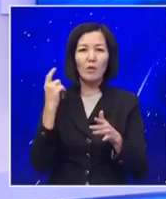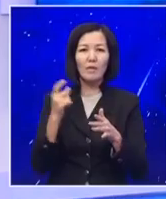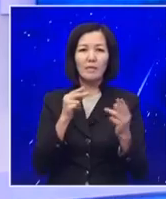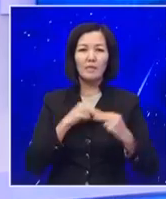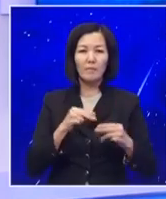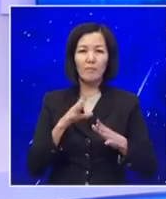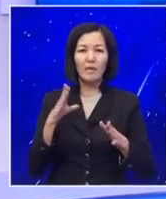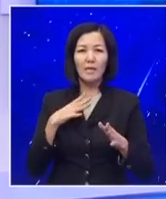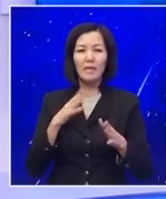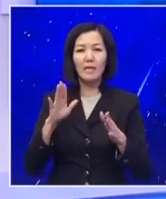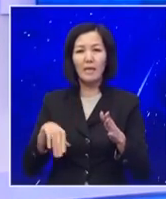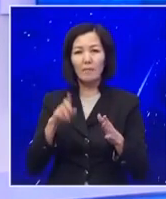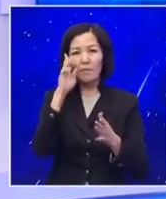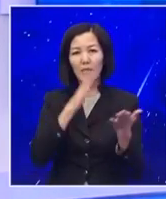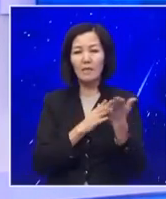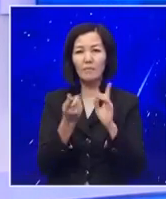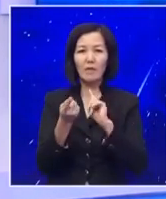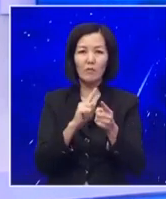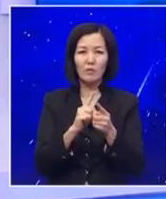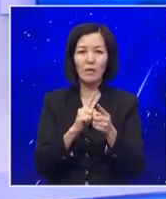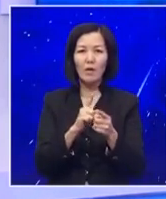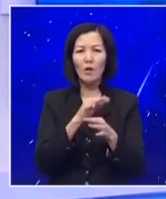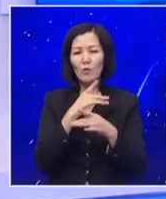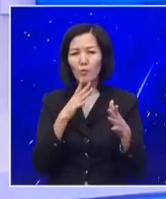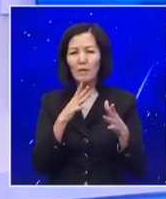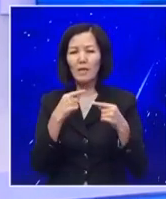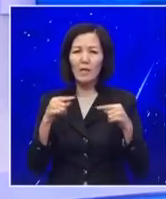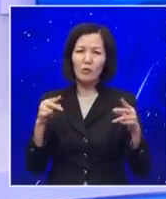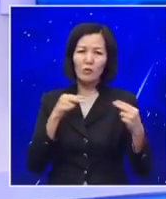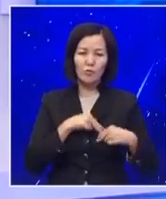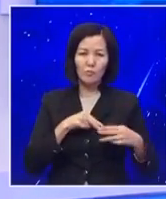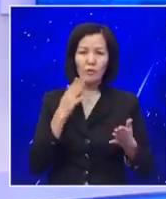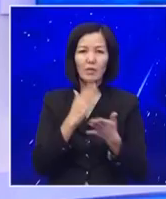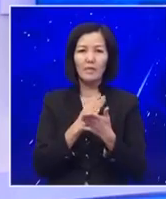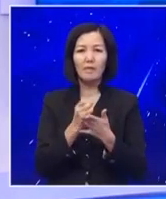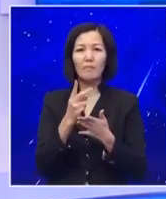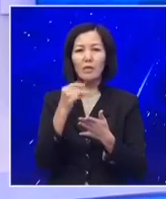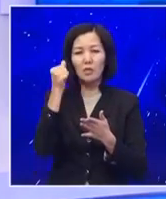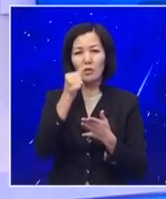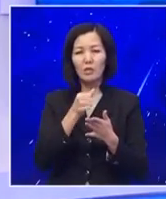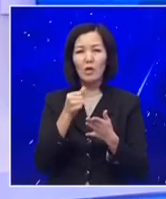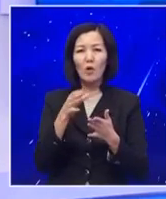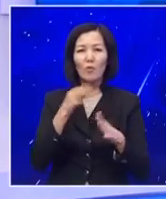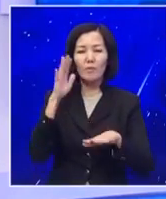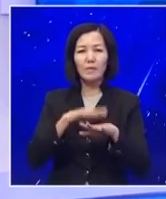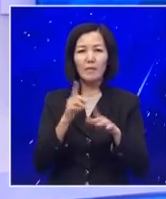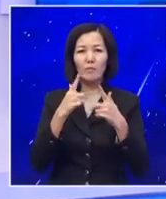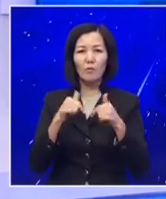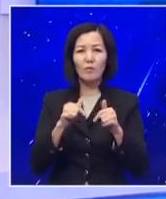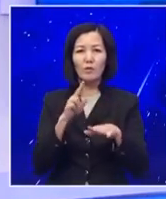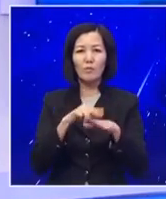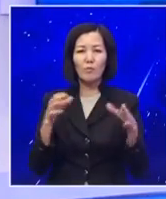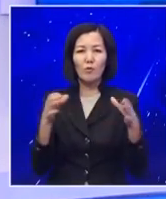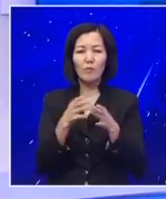шаруашылығында еңбек етті. Кейін мемлекеттік қызметке ауысты. Сан сатыдан өтті. Бірнеше жыл облыс әкімі аппаратының ұйымдастыру